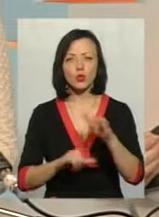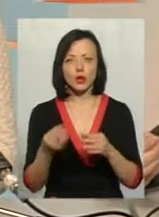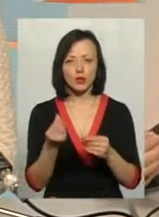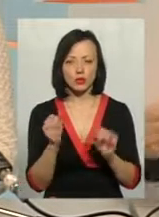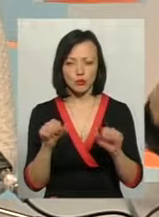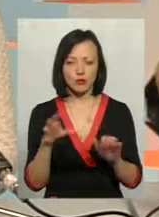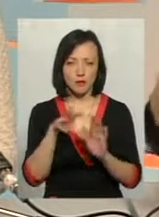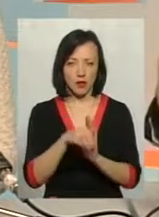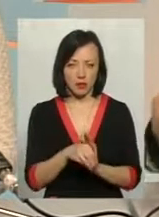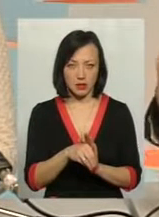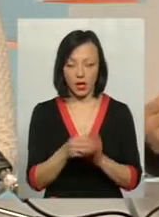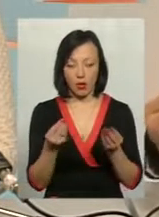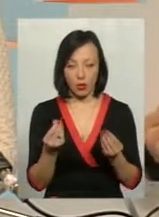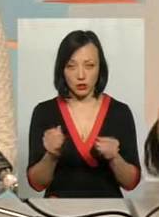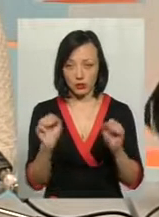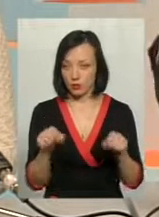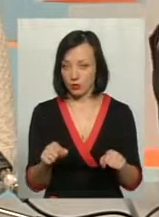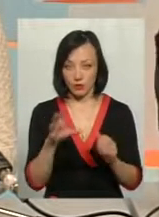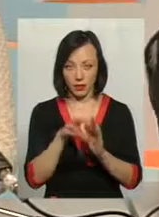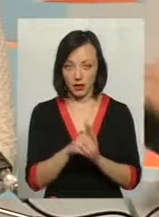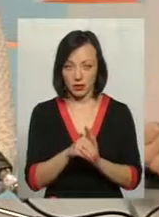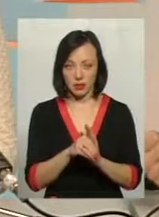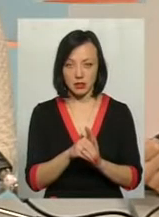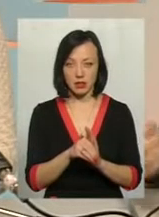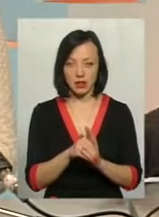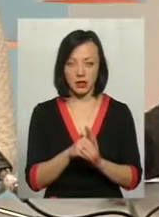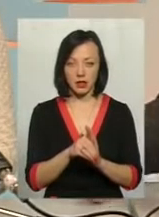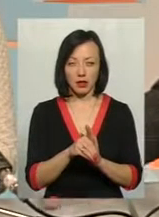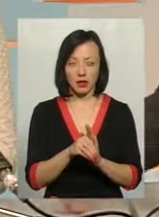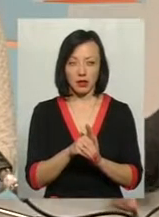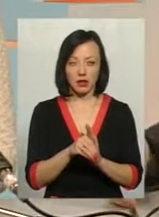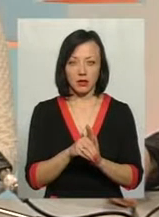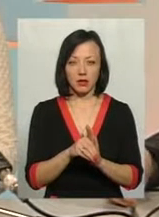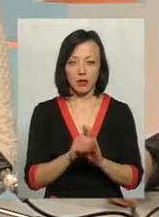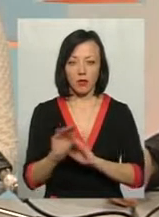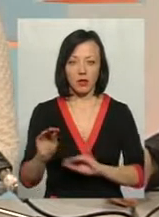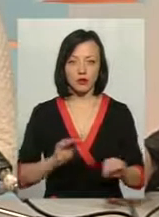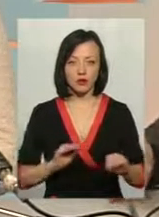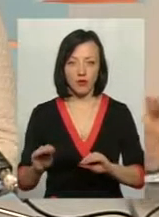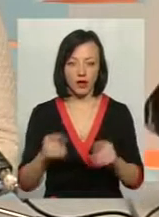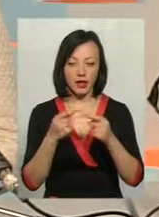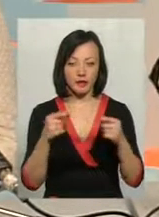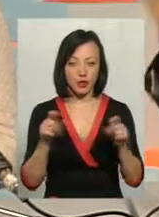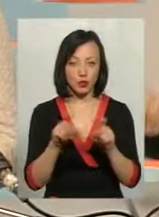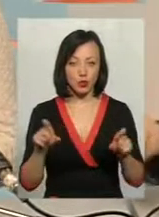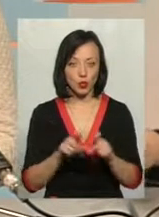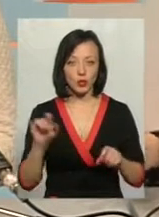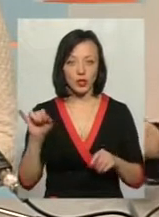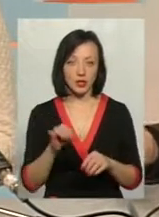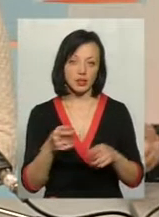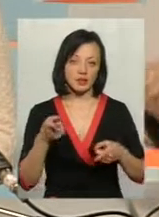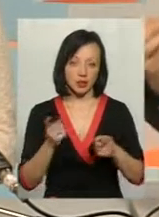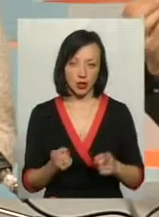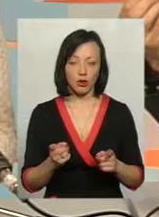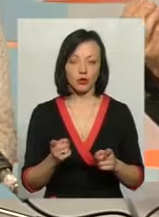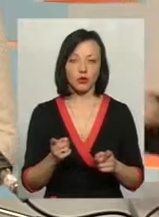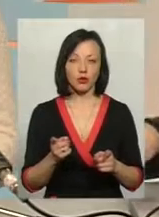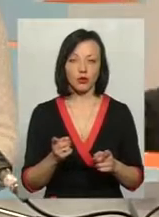можуть вкласти. Ті кошти вони можуть вкласти в облаштування інфраструктури і, звичайно ж,